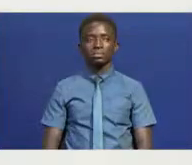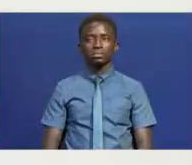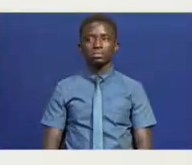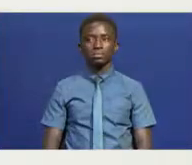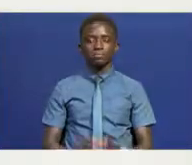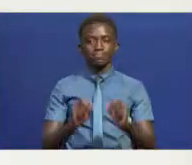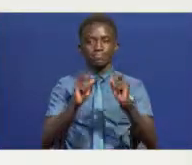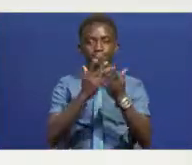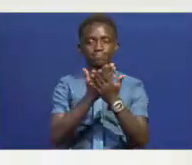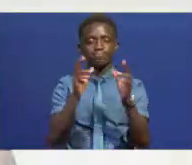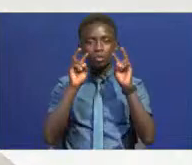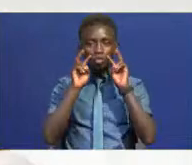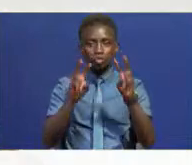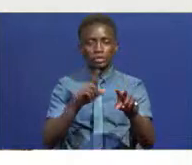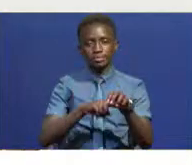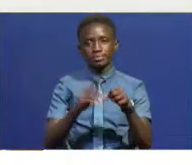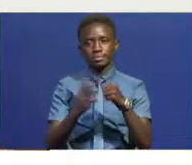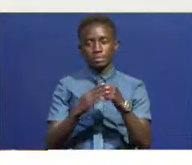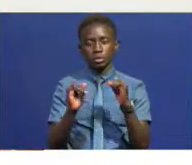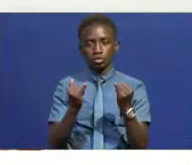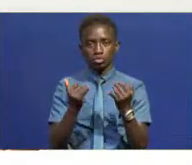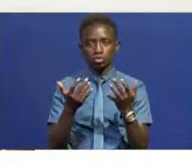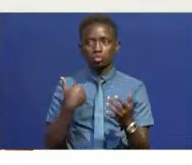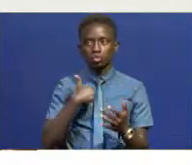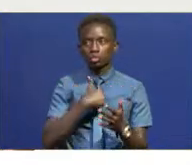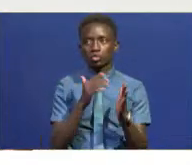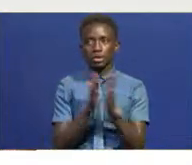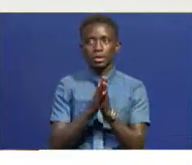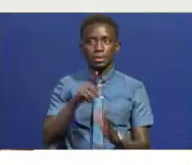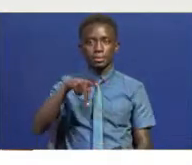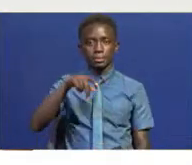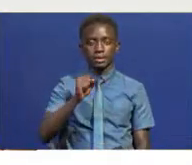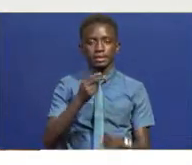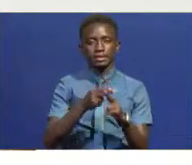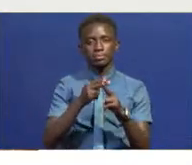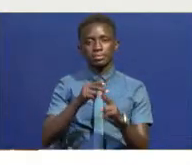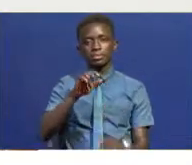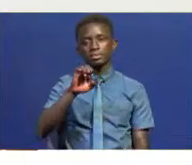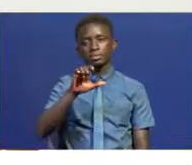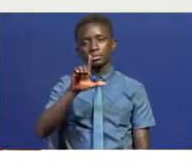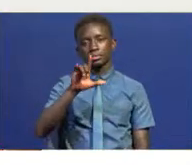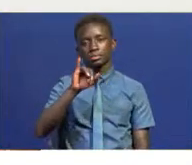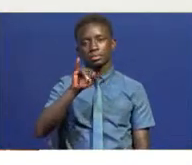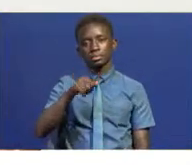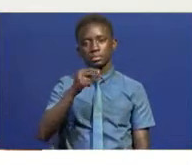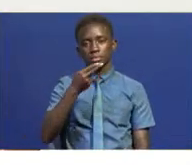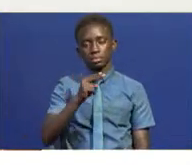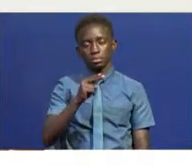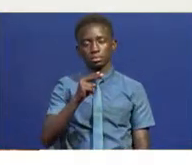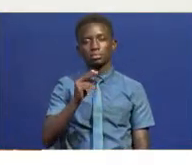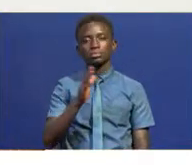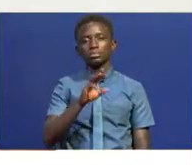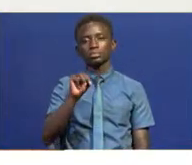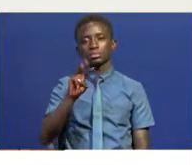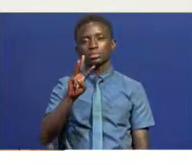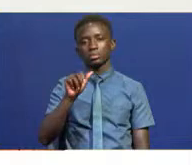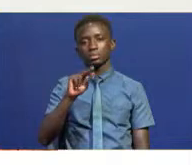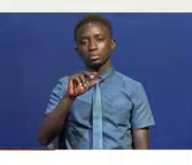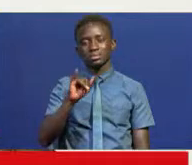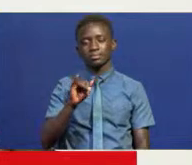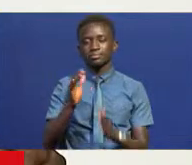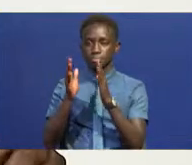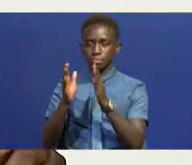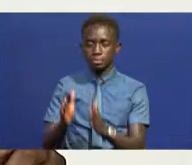You're watching Prime Edition. We're still here with the PS Elijah Mwangi, the PS State Department for Mining. Must admit, he really did his